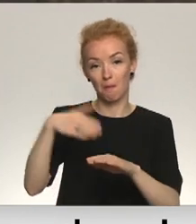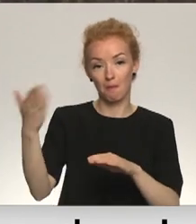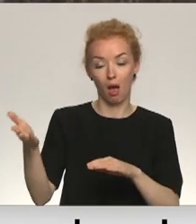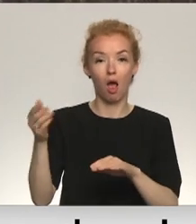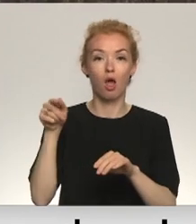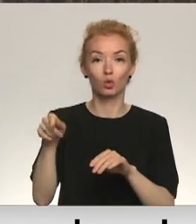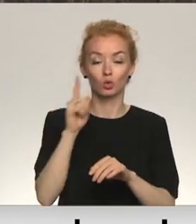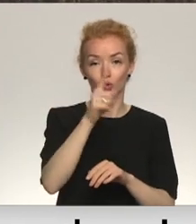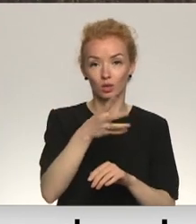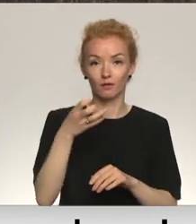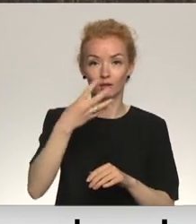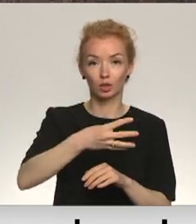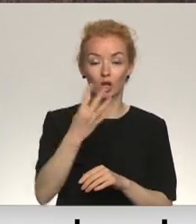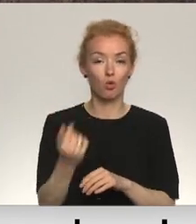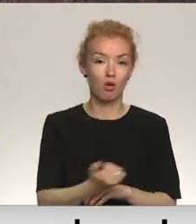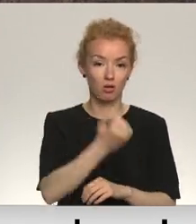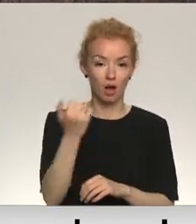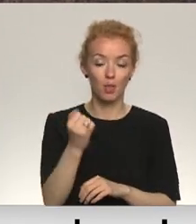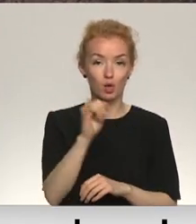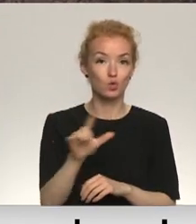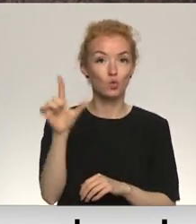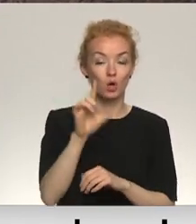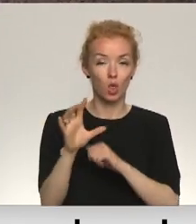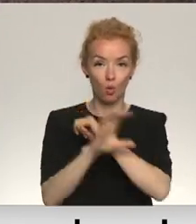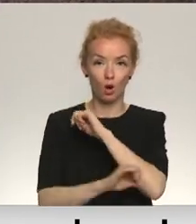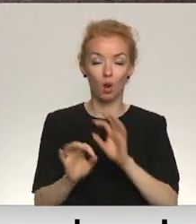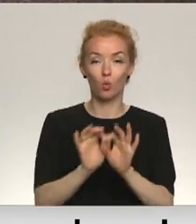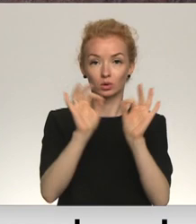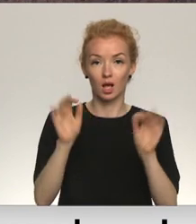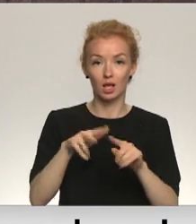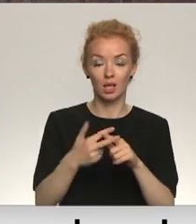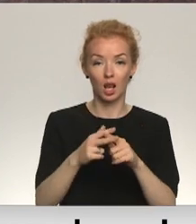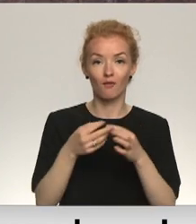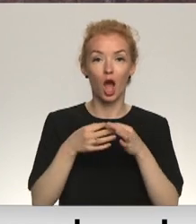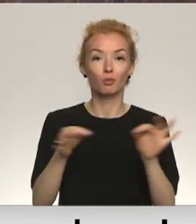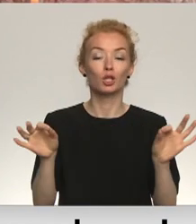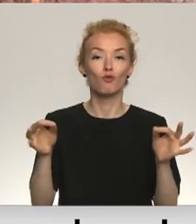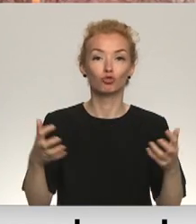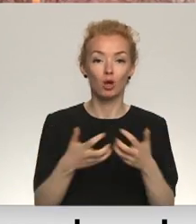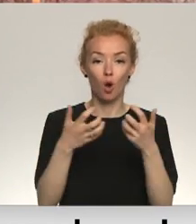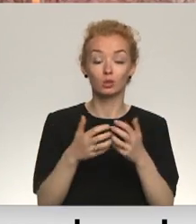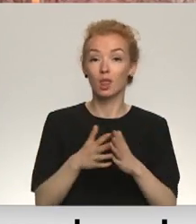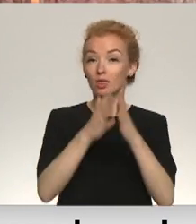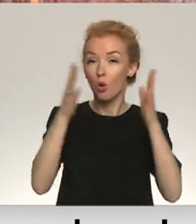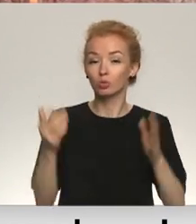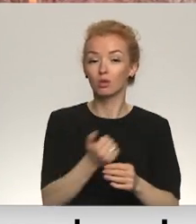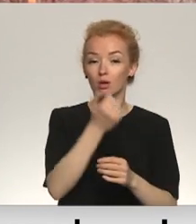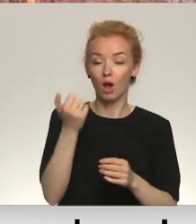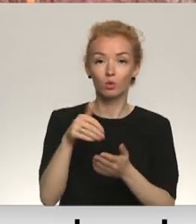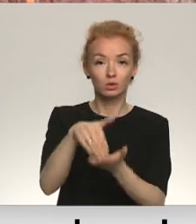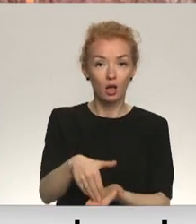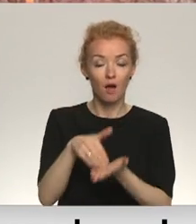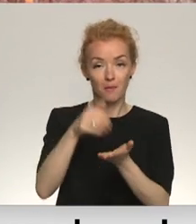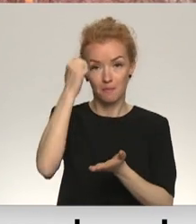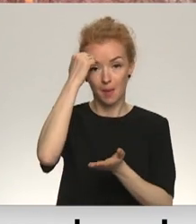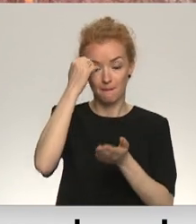ieskatā 1944. Gada jūlija nogalē tika uzsākts Jelgavas atbrīvošanas kaujas, daudzus gadu desmitus stāvēja